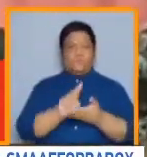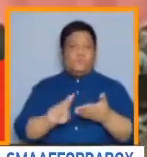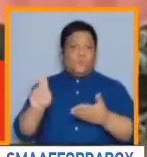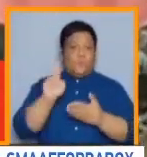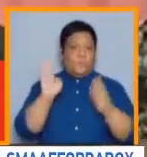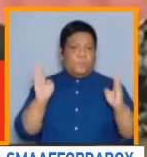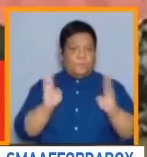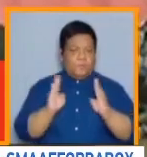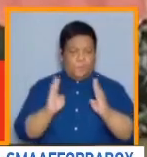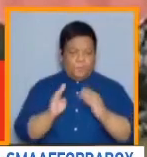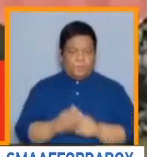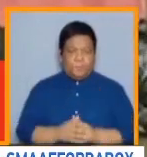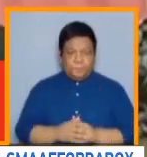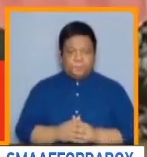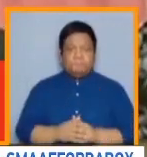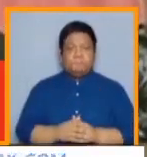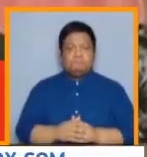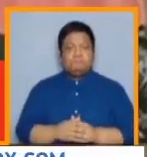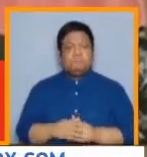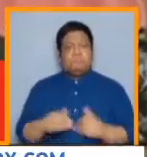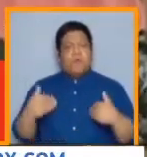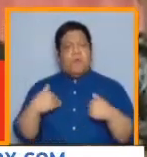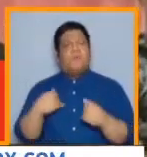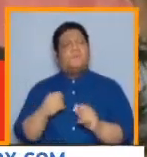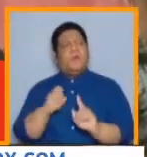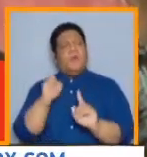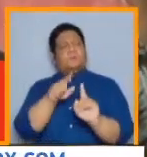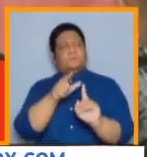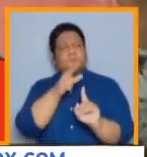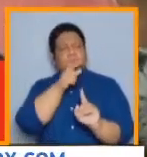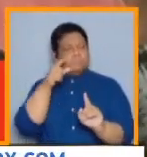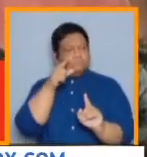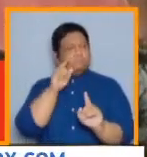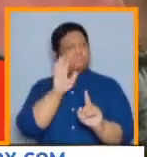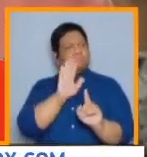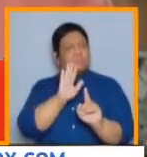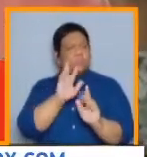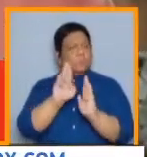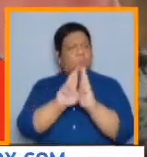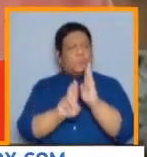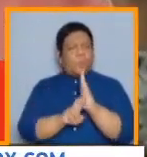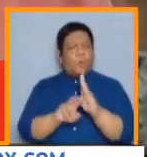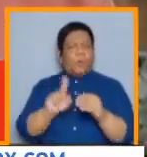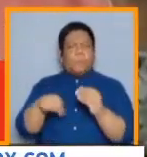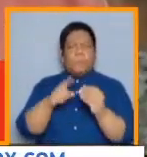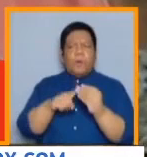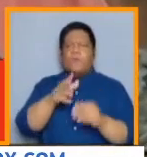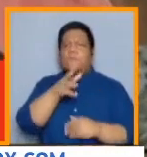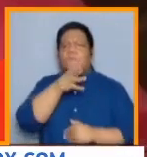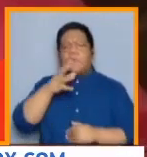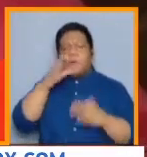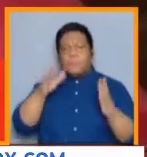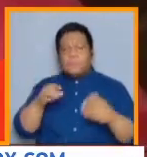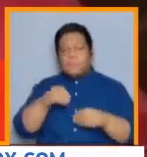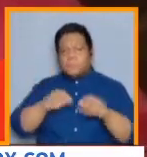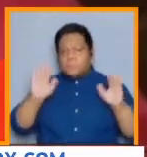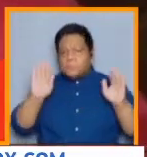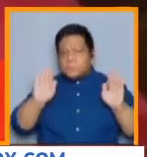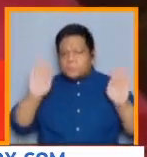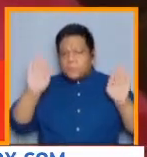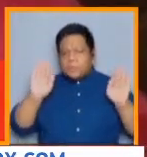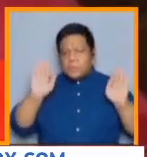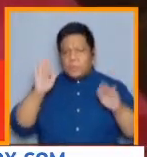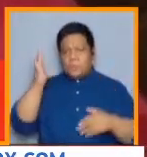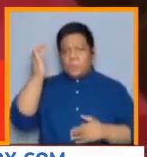Tinanong si Robredo kung ano ang magiging patakaran niya pagdating sa mga magsasaka ng bingget na apektado ng import liberalization. Dapat